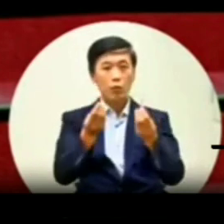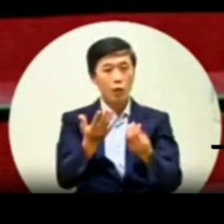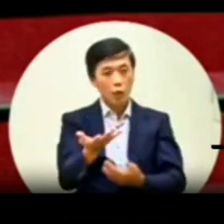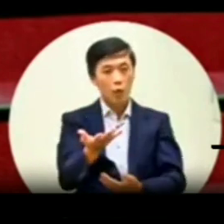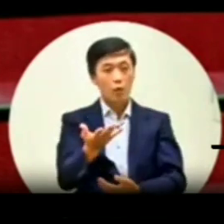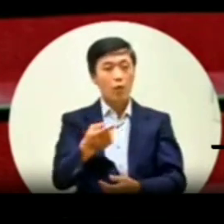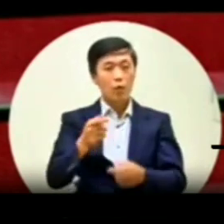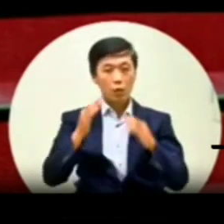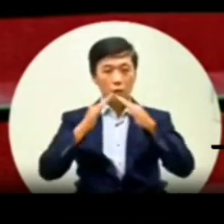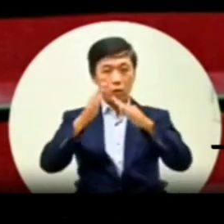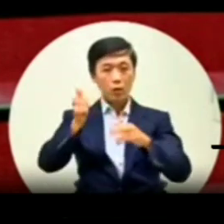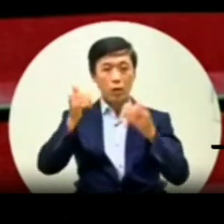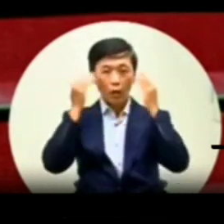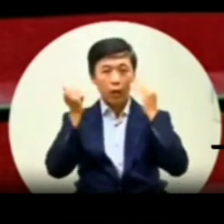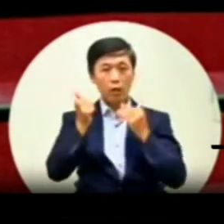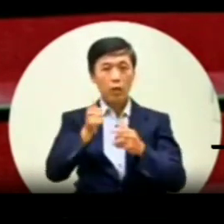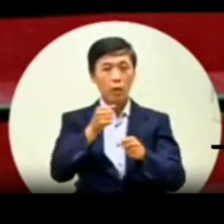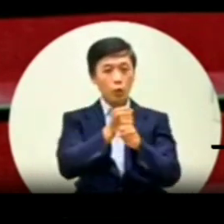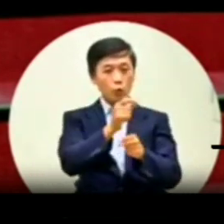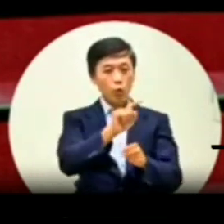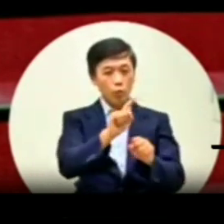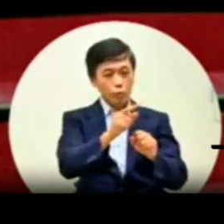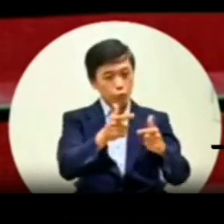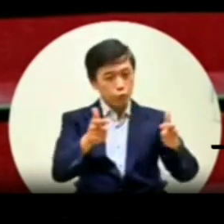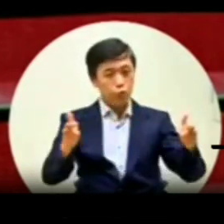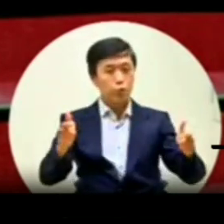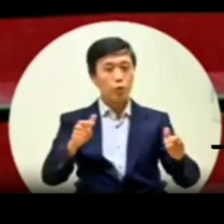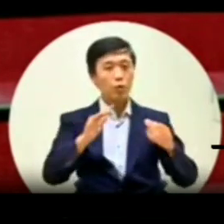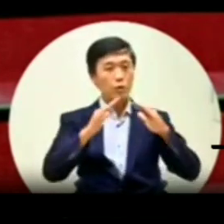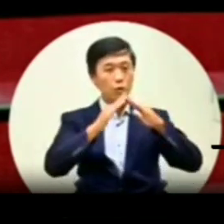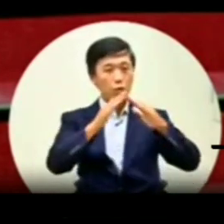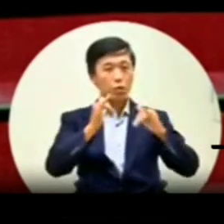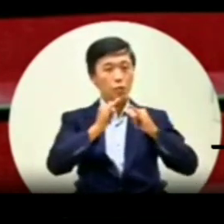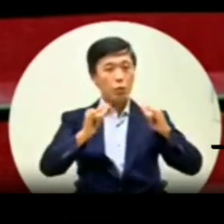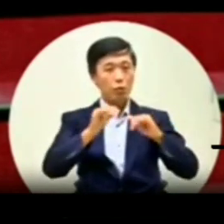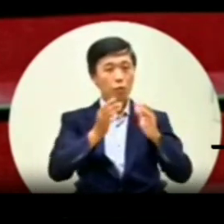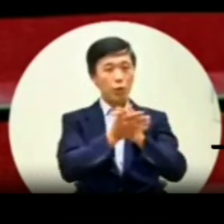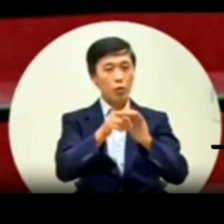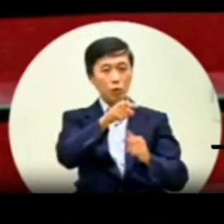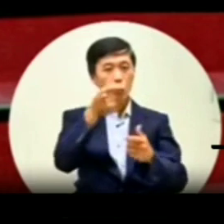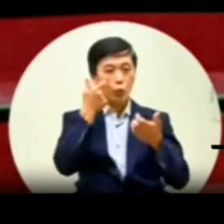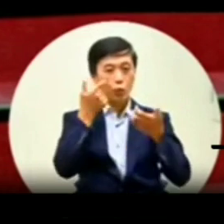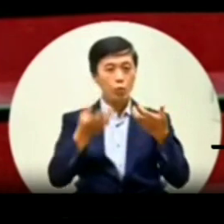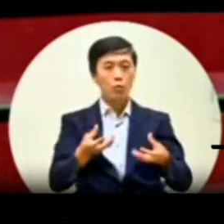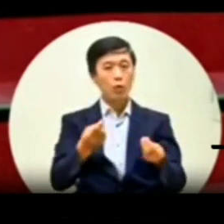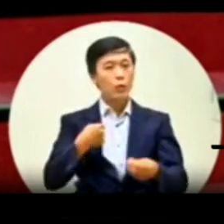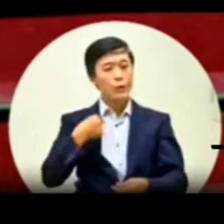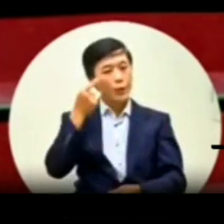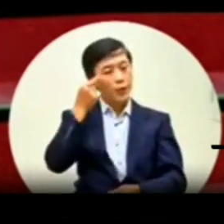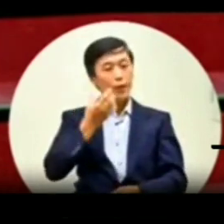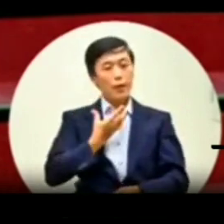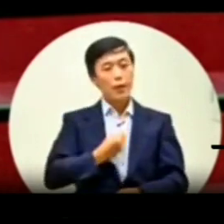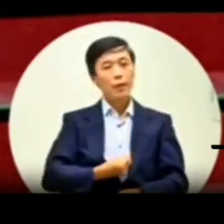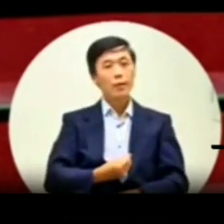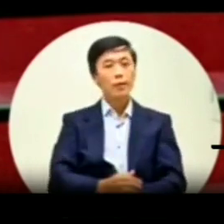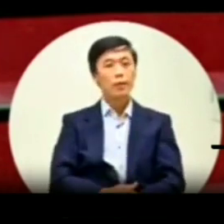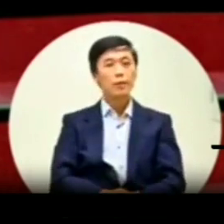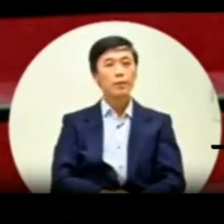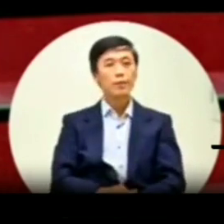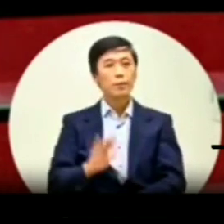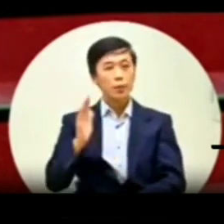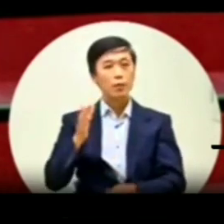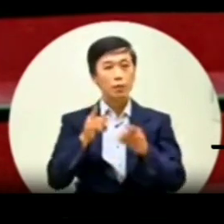西，但是并没有被市民朋友所重视，这是我觉得很心痛的地方。但是呢，对